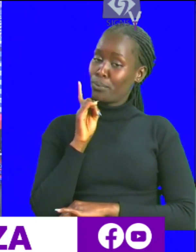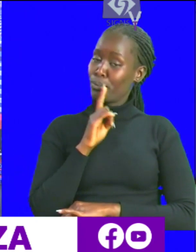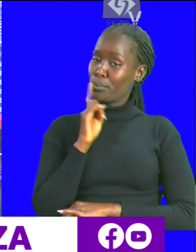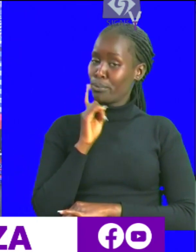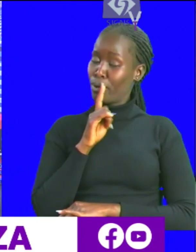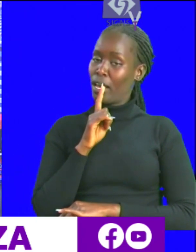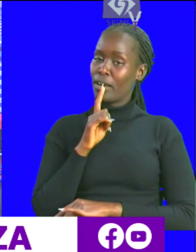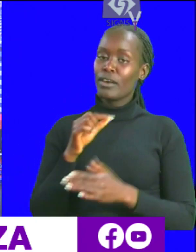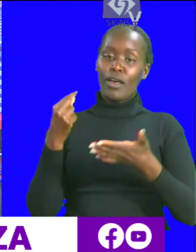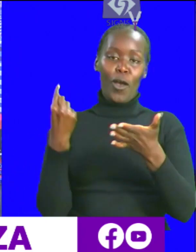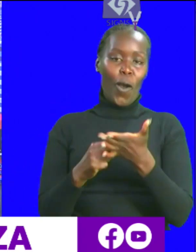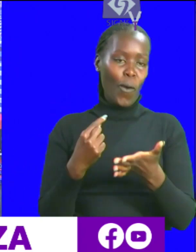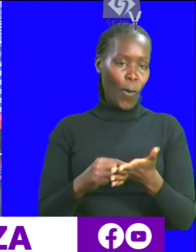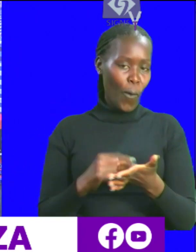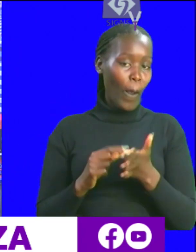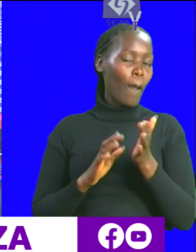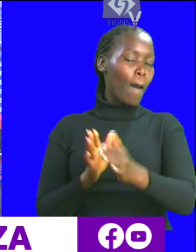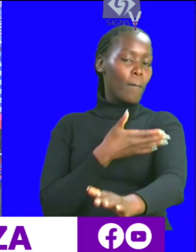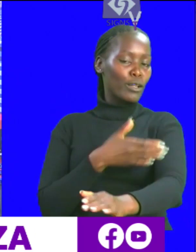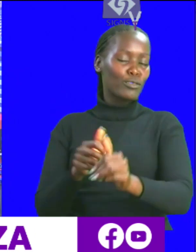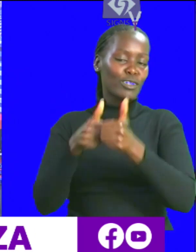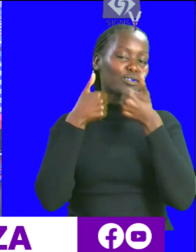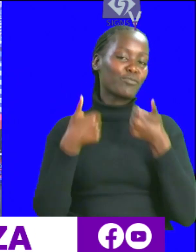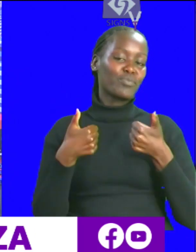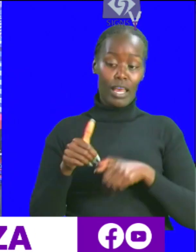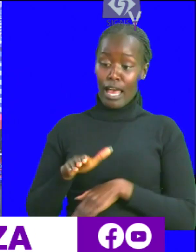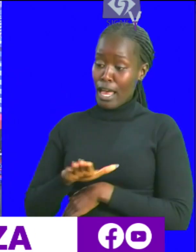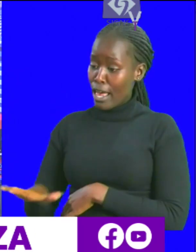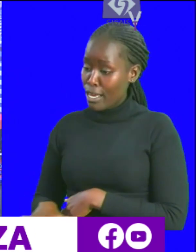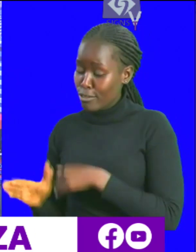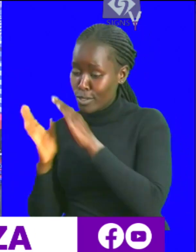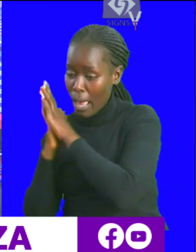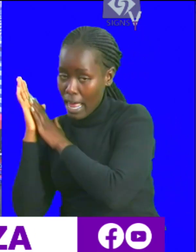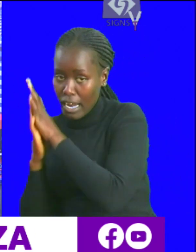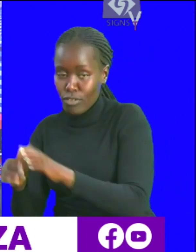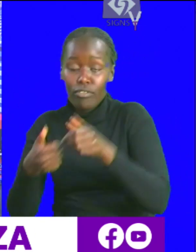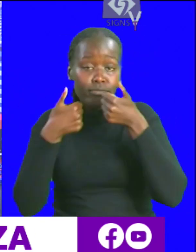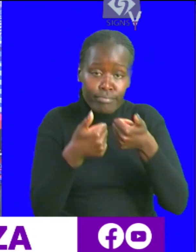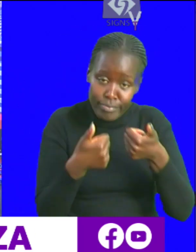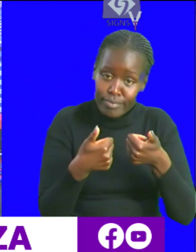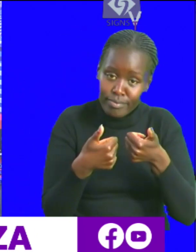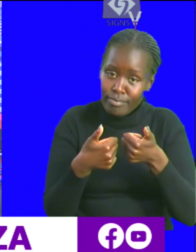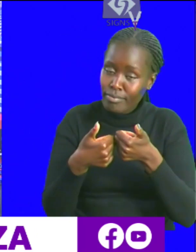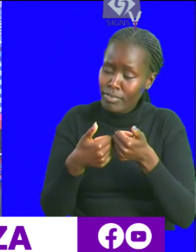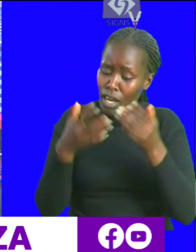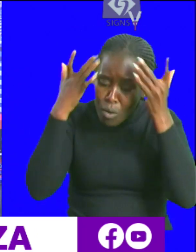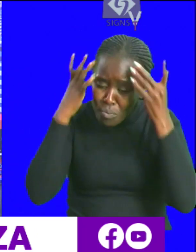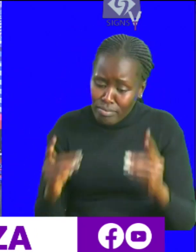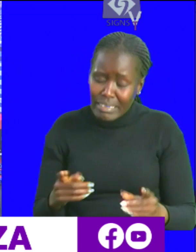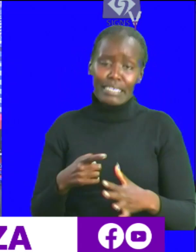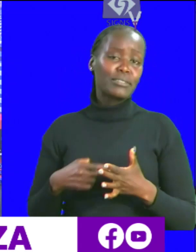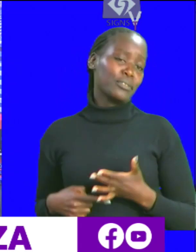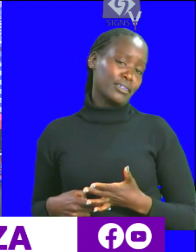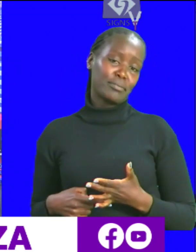At Nduko 254. Yeah, utataptap Victor. Oh, la sema huku kuwa. Nilisema naanza live. Leo ni gospel. Kai, si pia